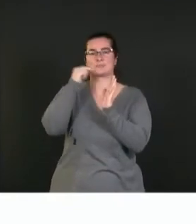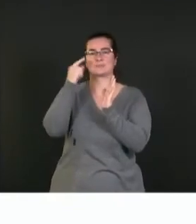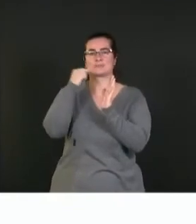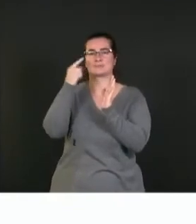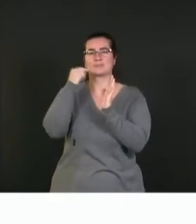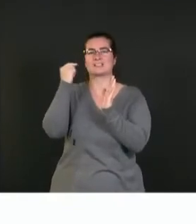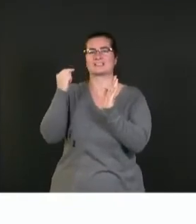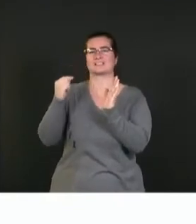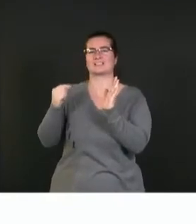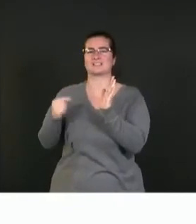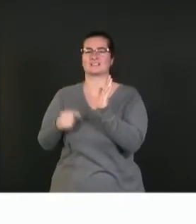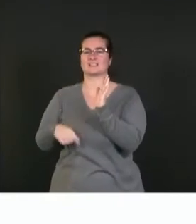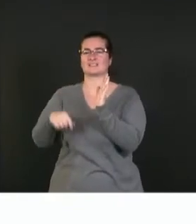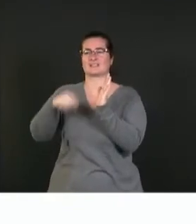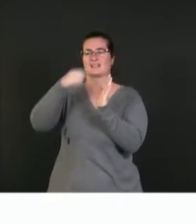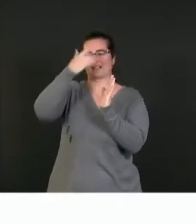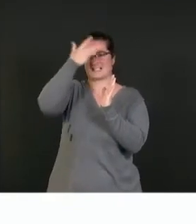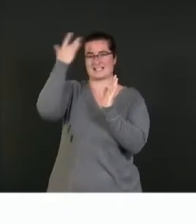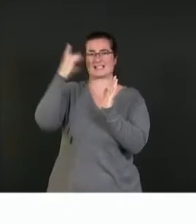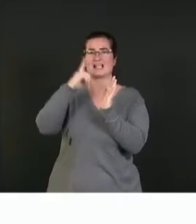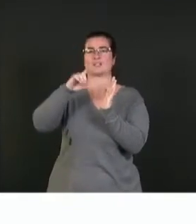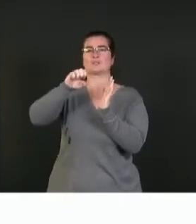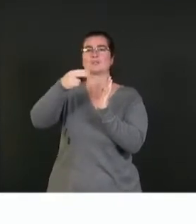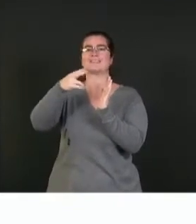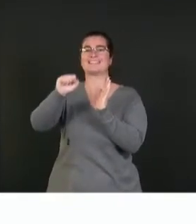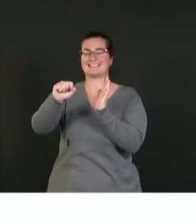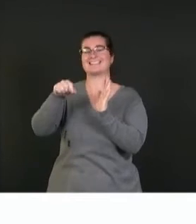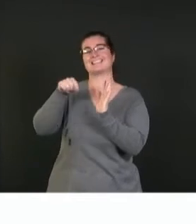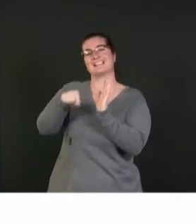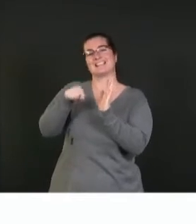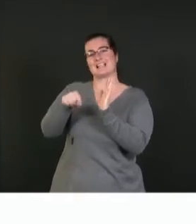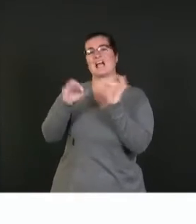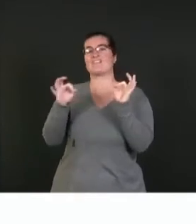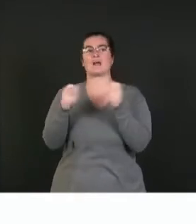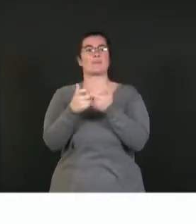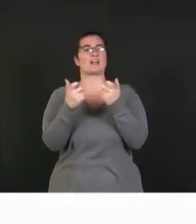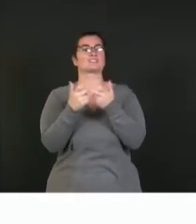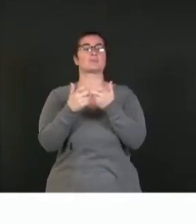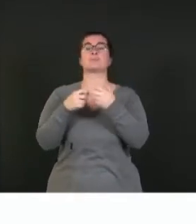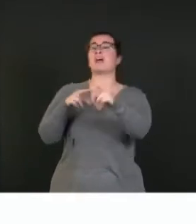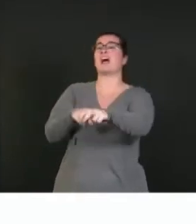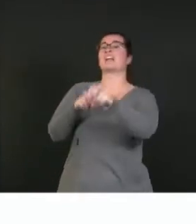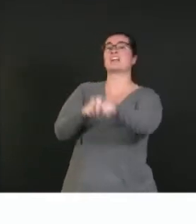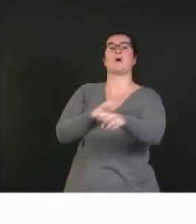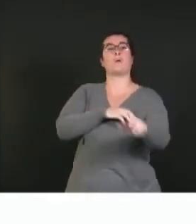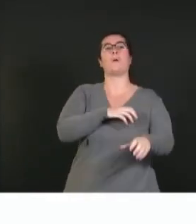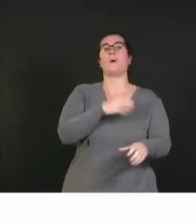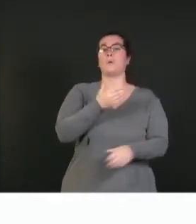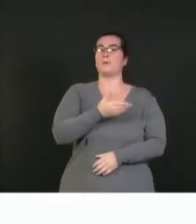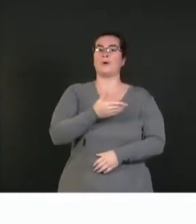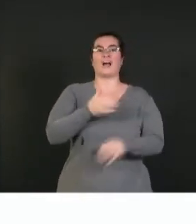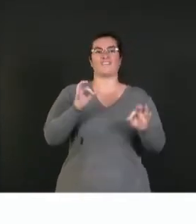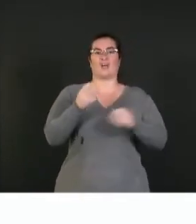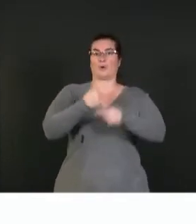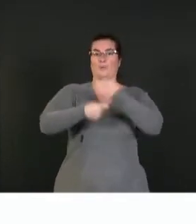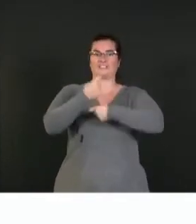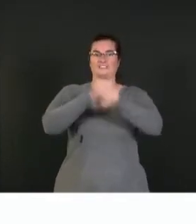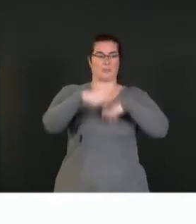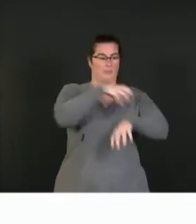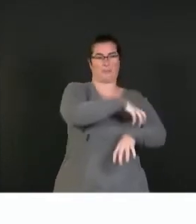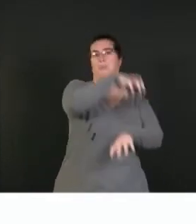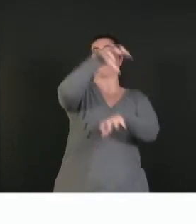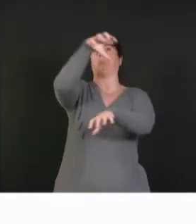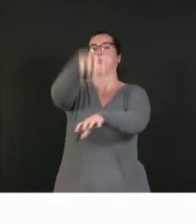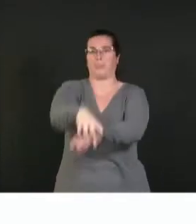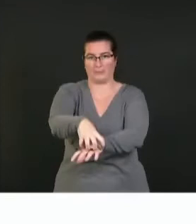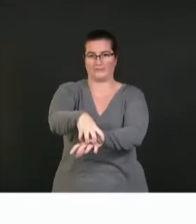aujourd'hui encourage les bâtisseurs d'aller installer des centres commerciaux sur les terres agricoles, parce que la fiscalité est beaucoup plus attractive que de